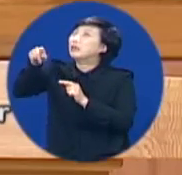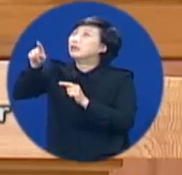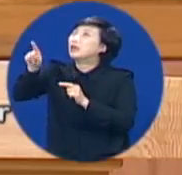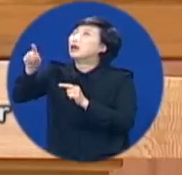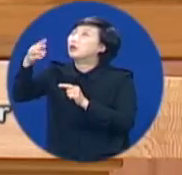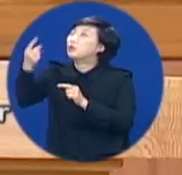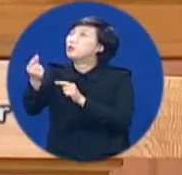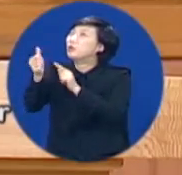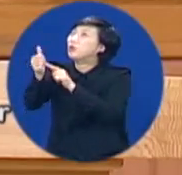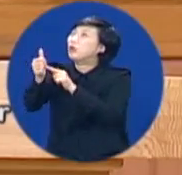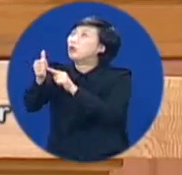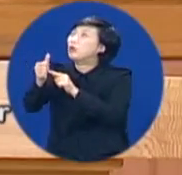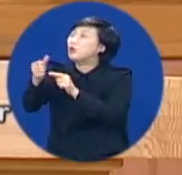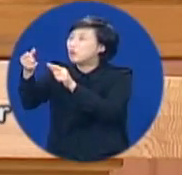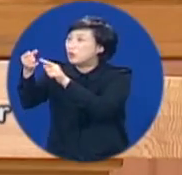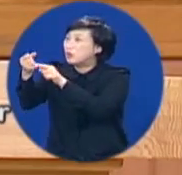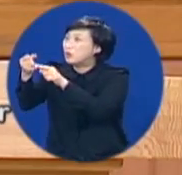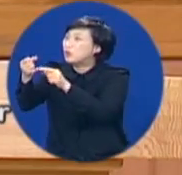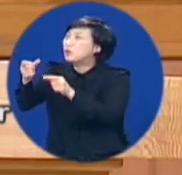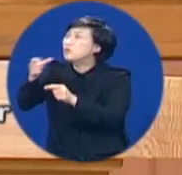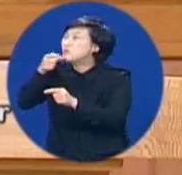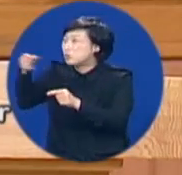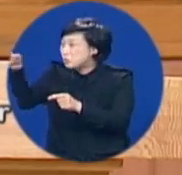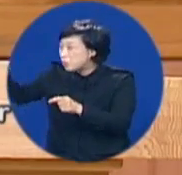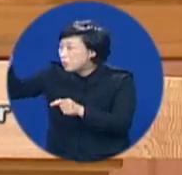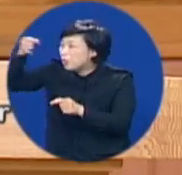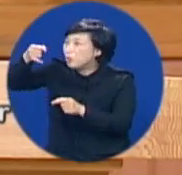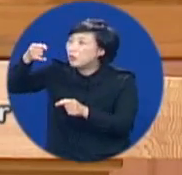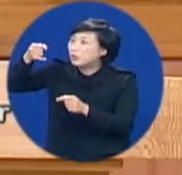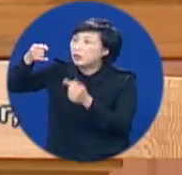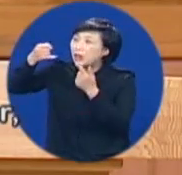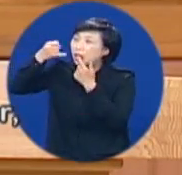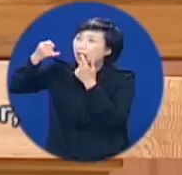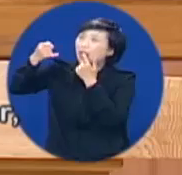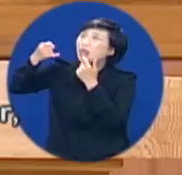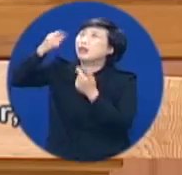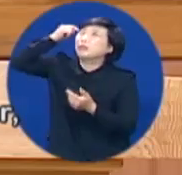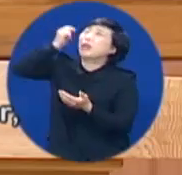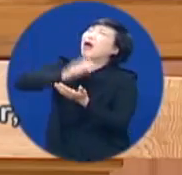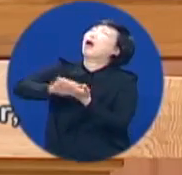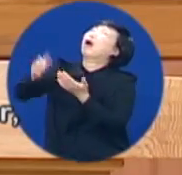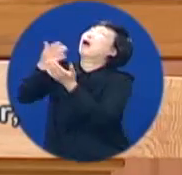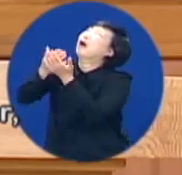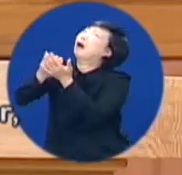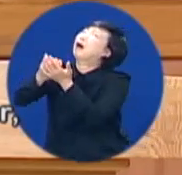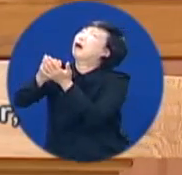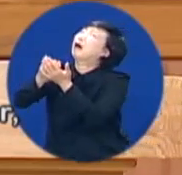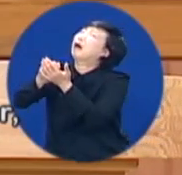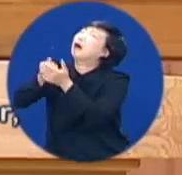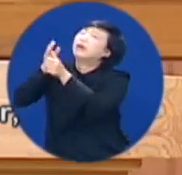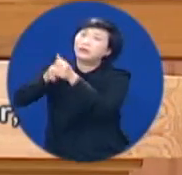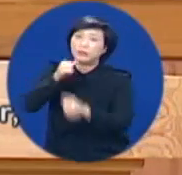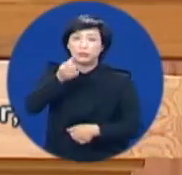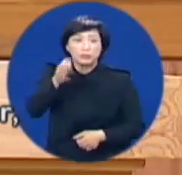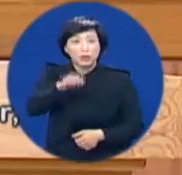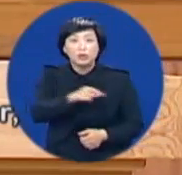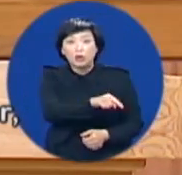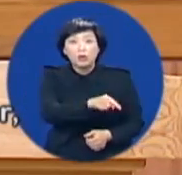찍어서 내 혓바닥 좀 손을 캐주세요. 거기에 한장을